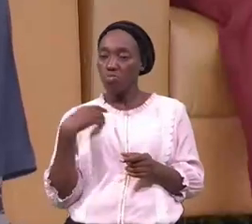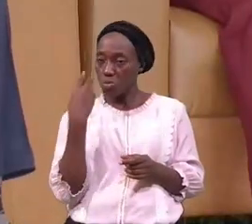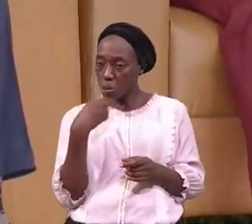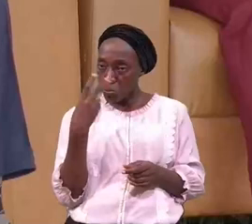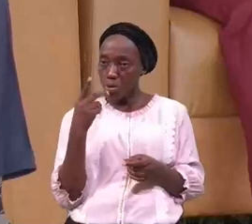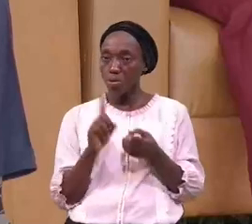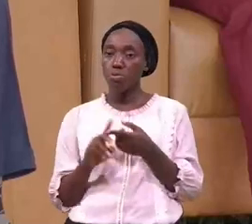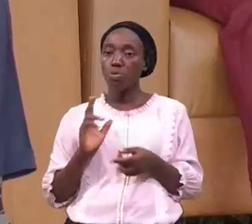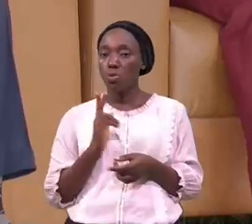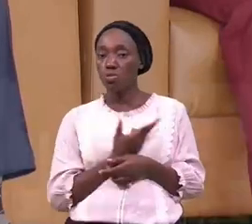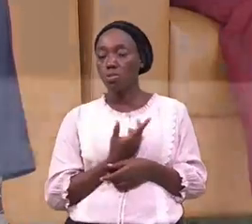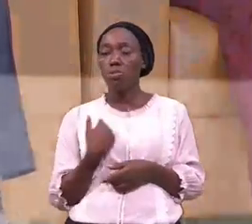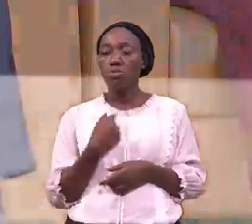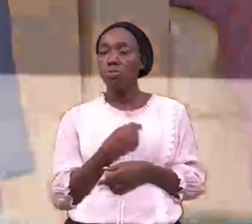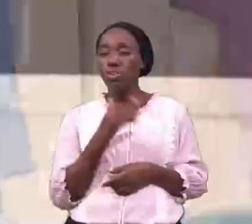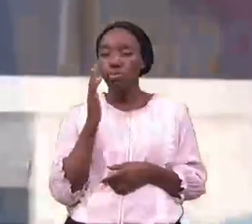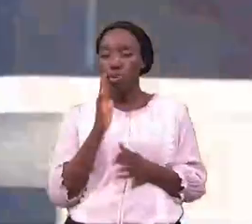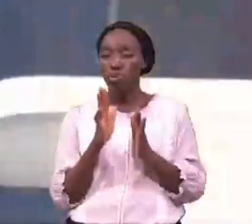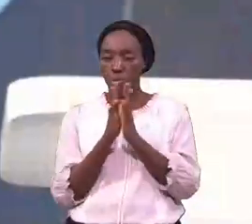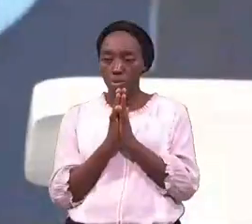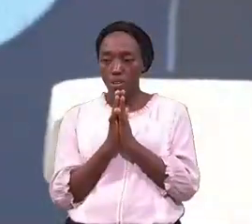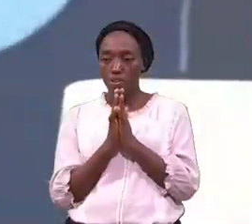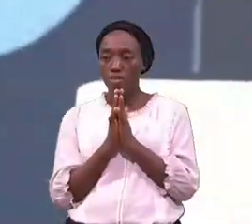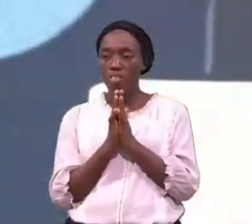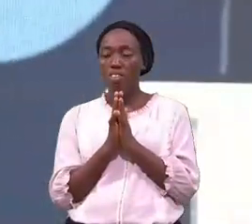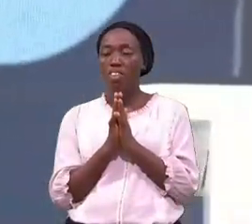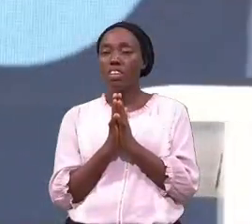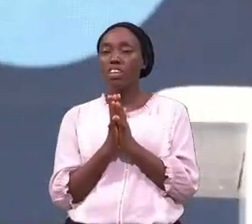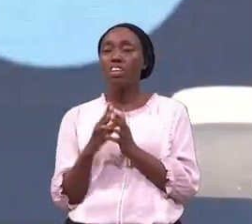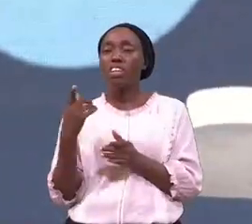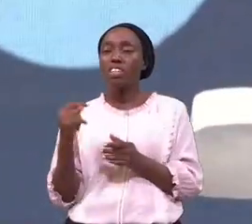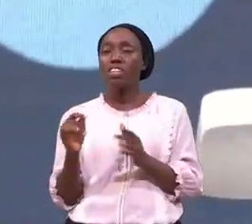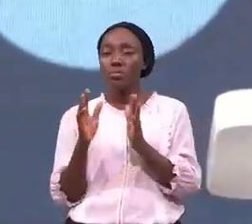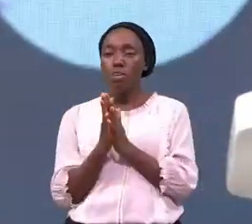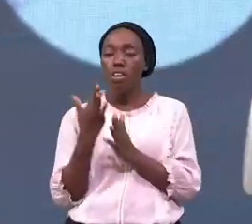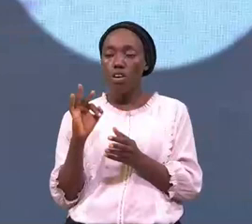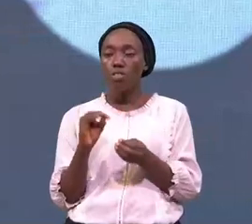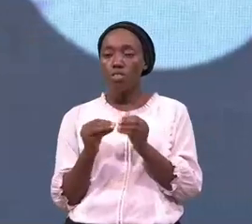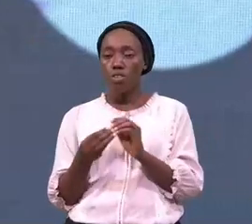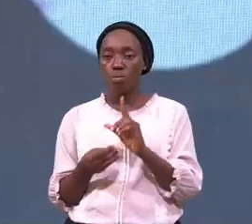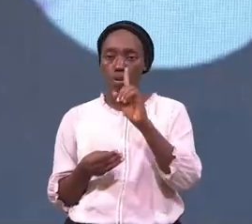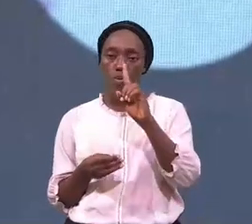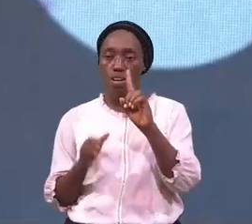allons prier. La prière, premièrement, par toi.